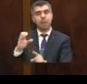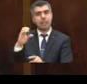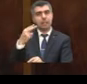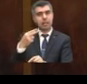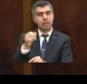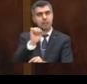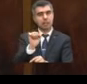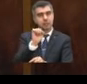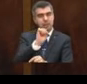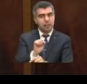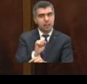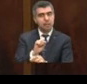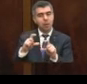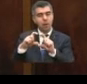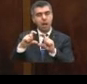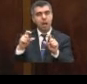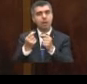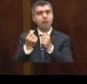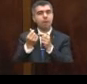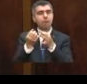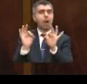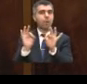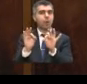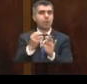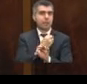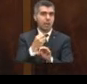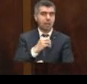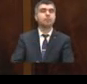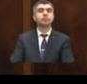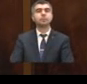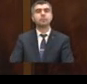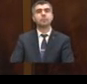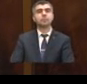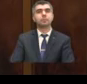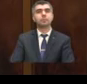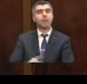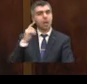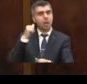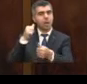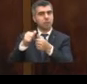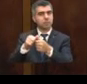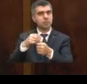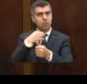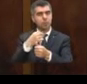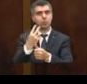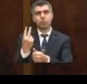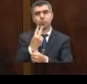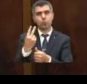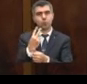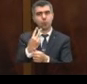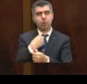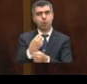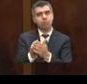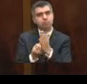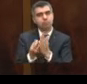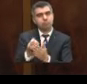الرميد أو للقطاع الغير مهيكل. ونذكر السيد الوزير هنا بحديثين رئيسيين فيما يتعلق